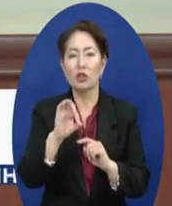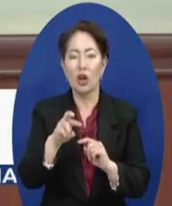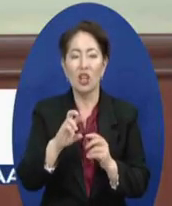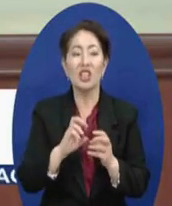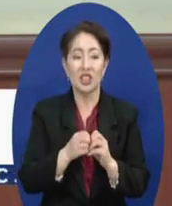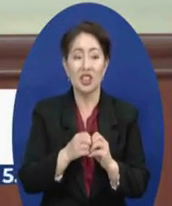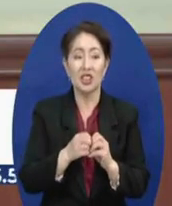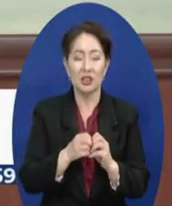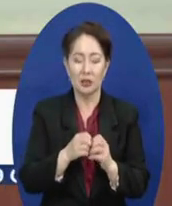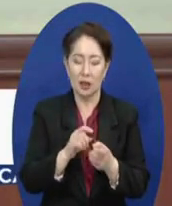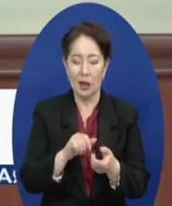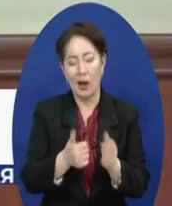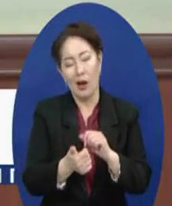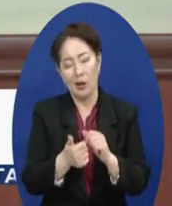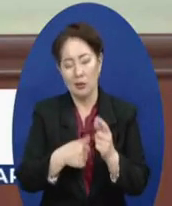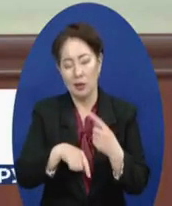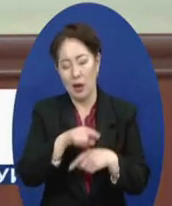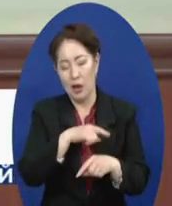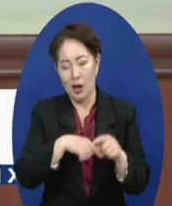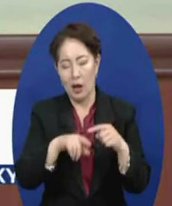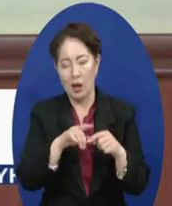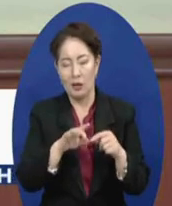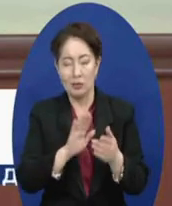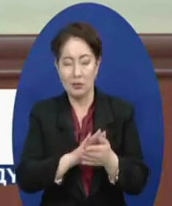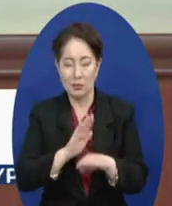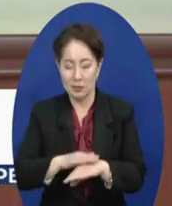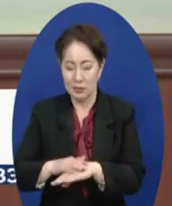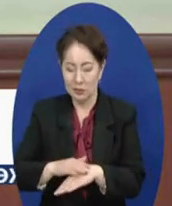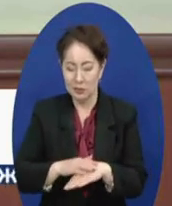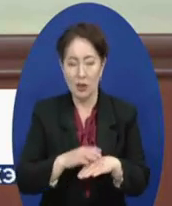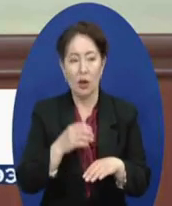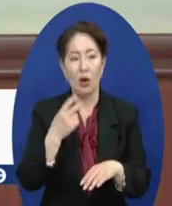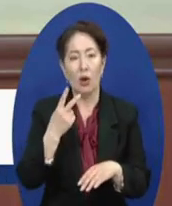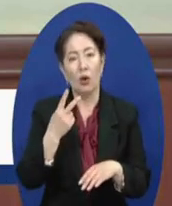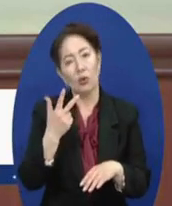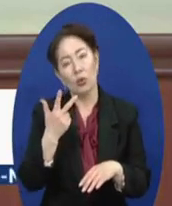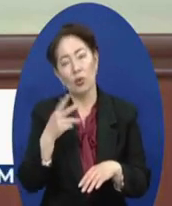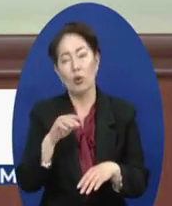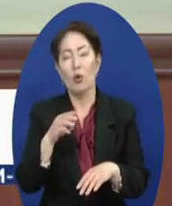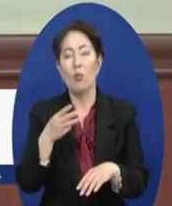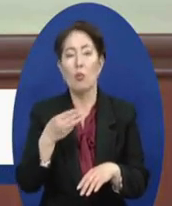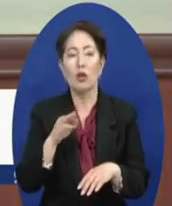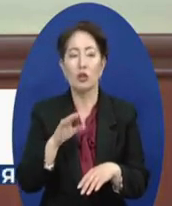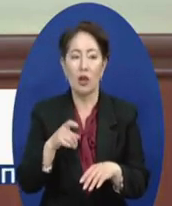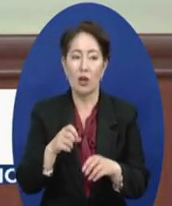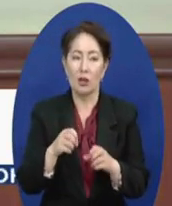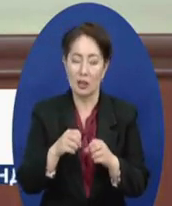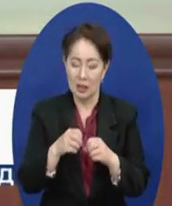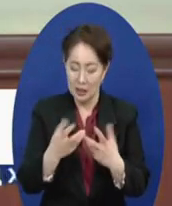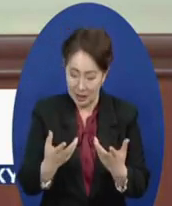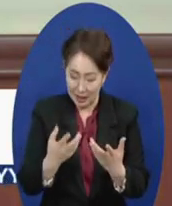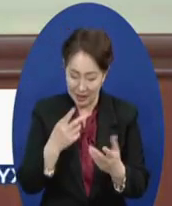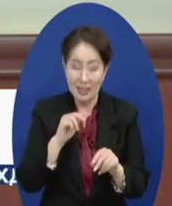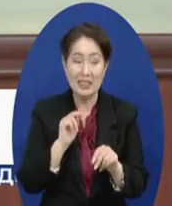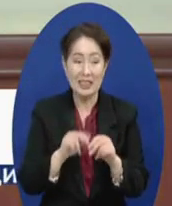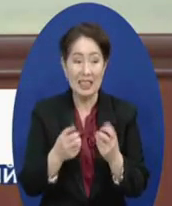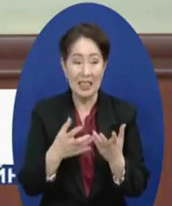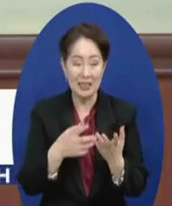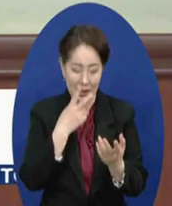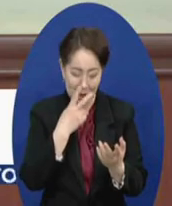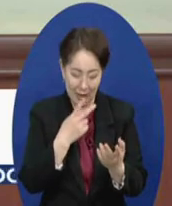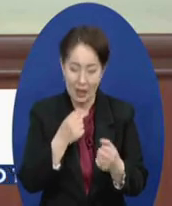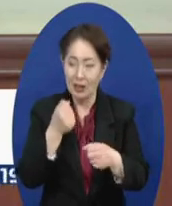тосоол мосоолоо юулээд одоо үзлэг шалгалтуудаа гэдээ ус муцаа янзлаад 2-3 мотор одоо шатцсан байгаа харагдаж байна лээ. Үгүй үзлэгээр үлдэрсэн. А энийхээ